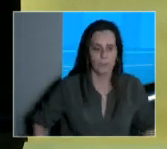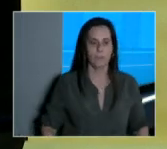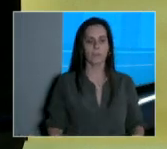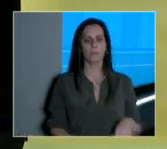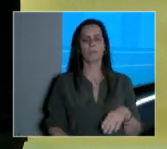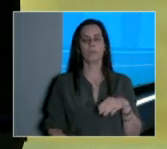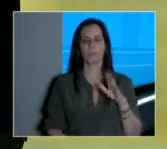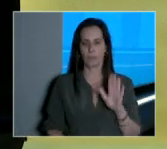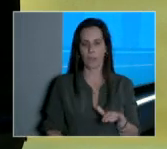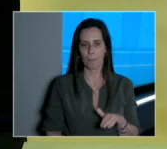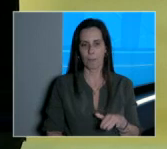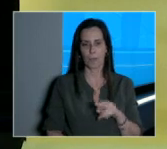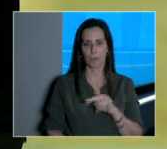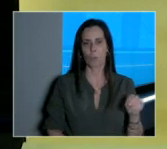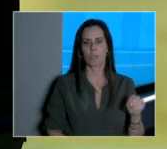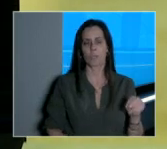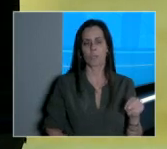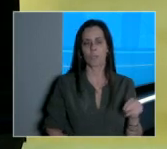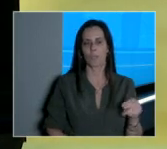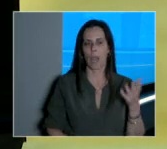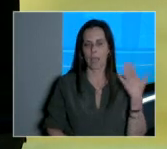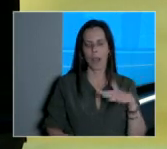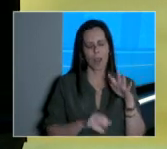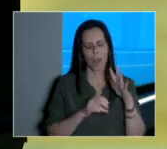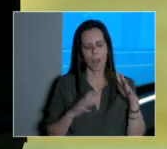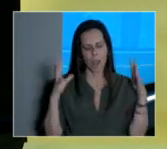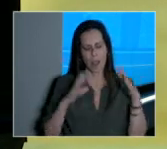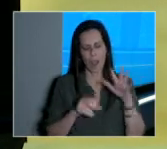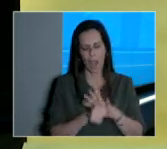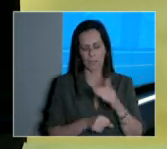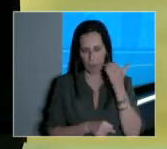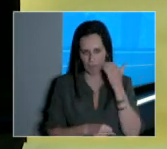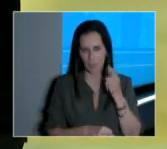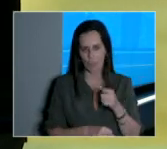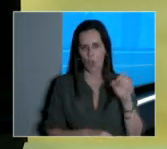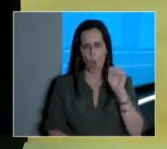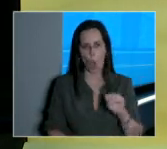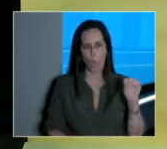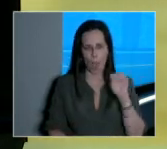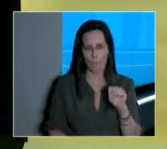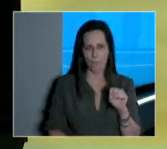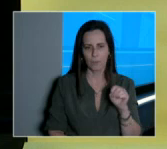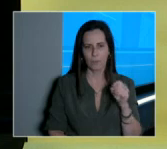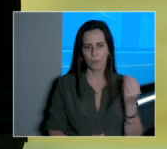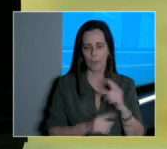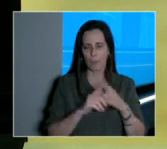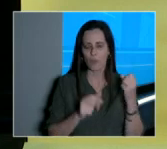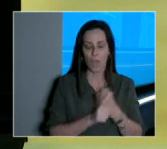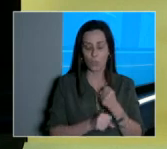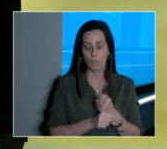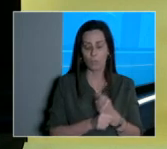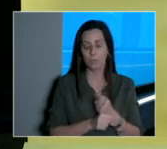עיסוק רב מאוד בנושאים המדיניים, היה לחץ עצום מארצות הברית של אובמה, היה דברים אחרים שהתעסקו